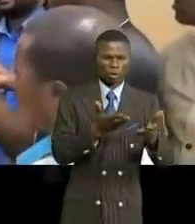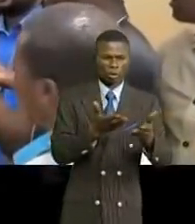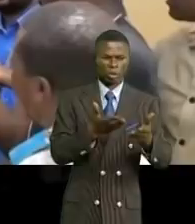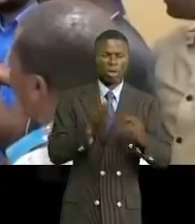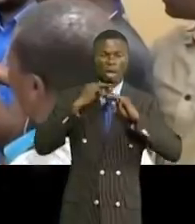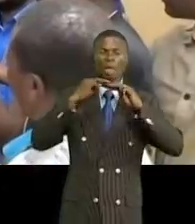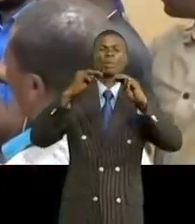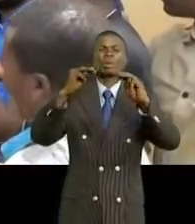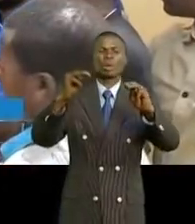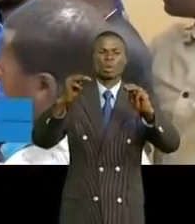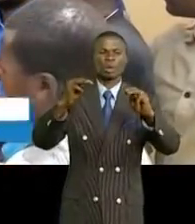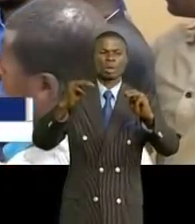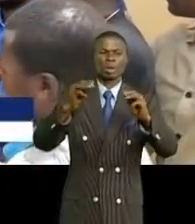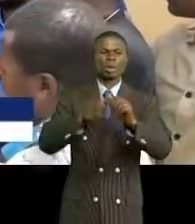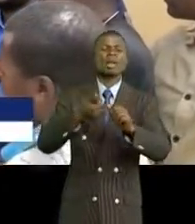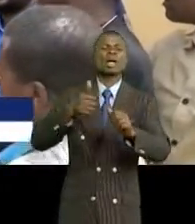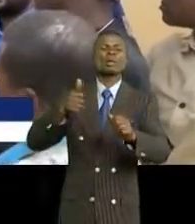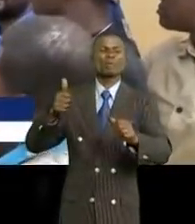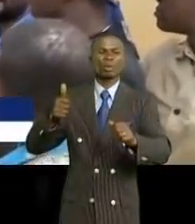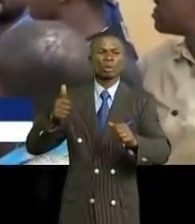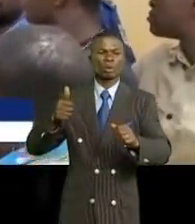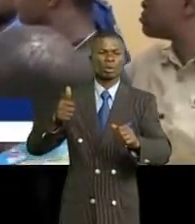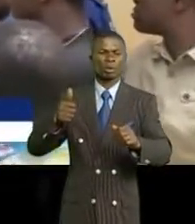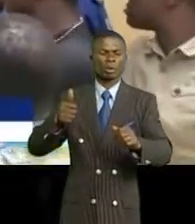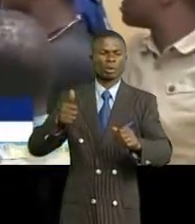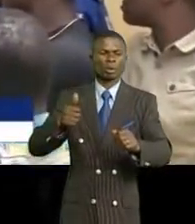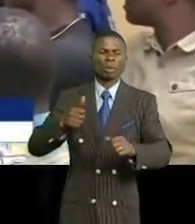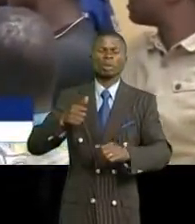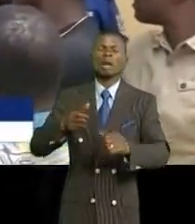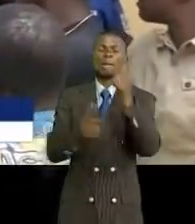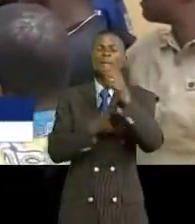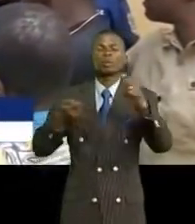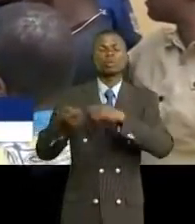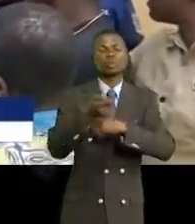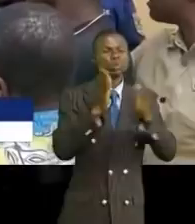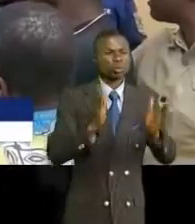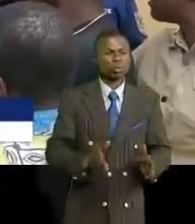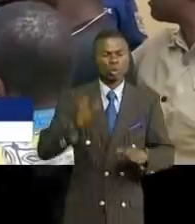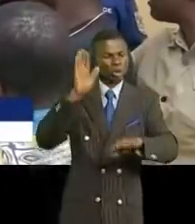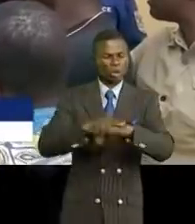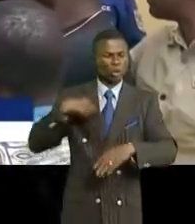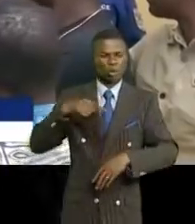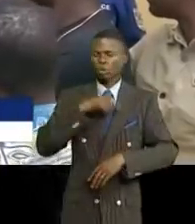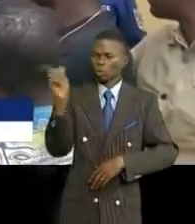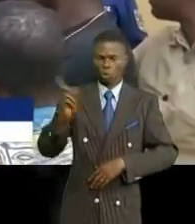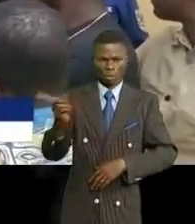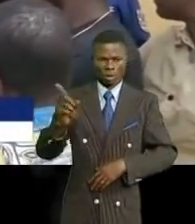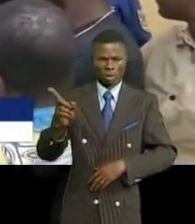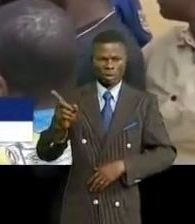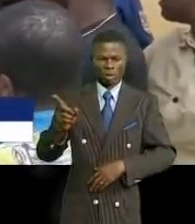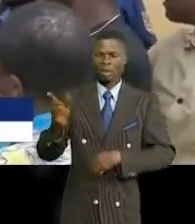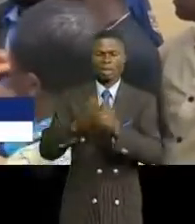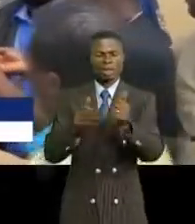des invités à ces cas les décors gère les égos gère oui c'est de me refaire des sabotages